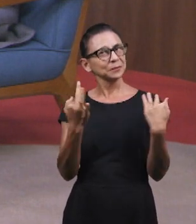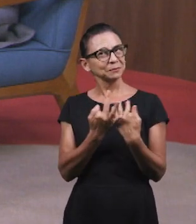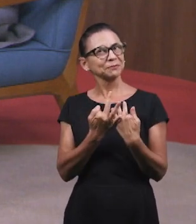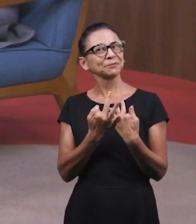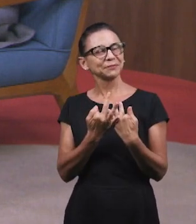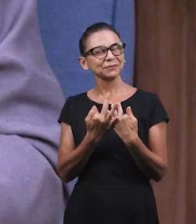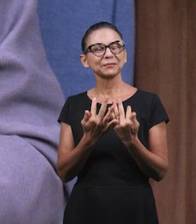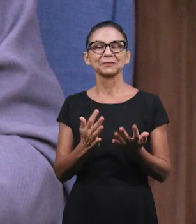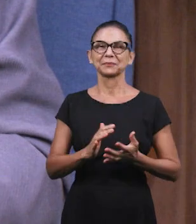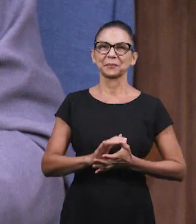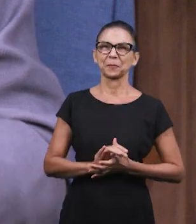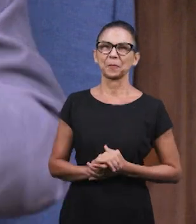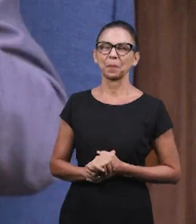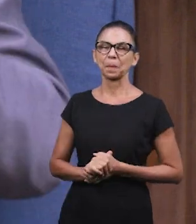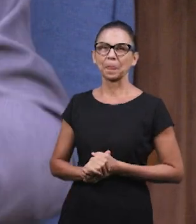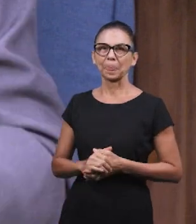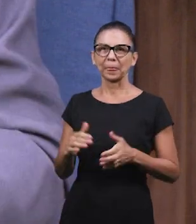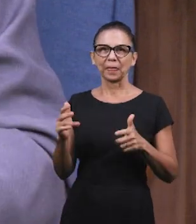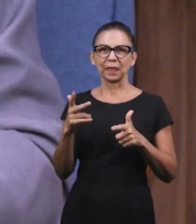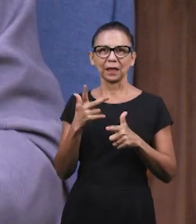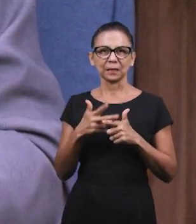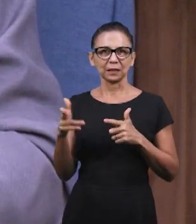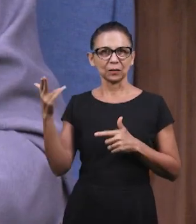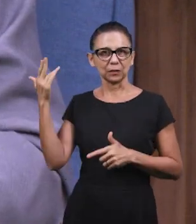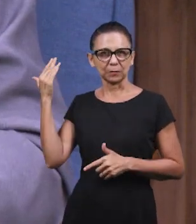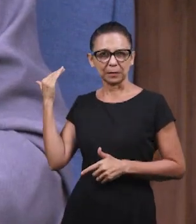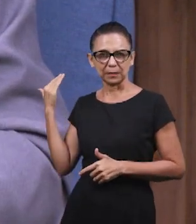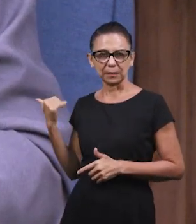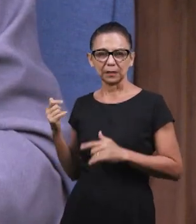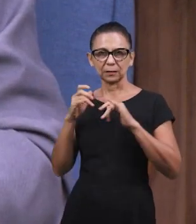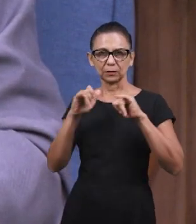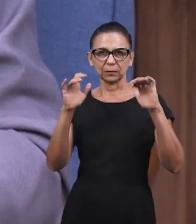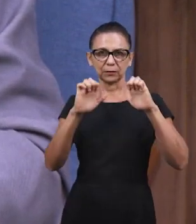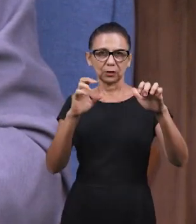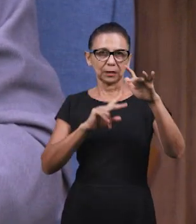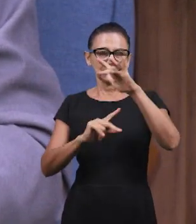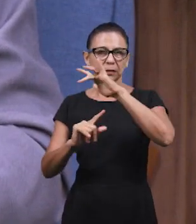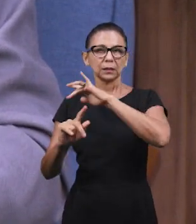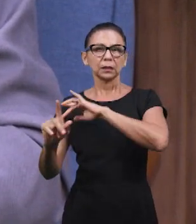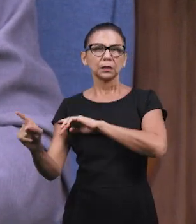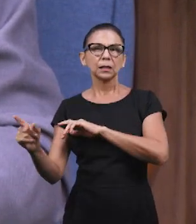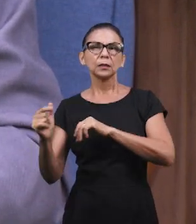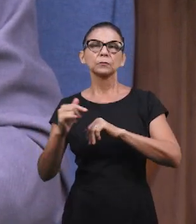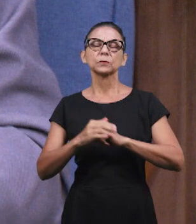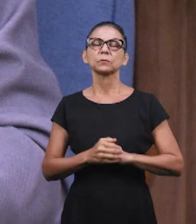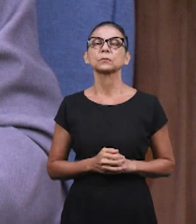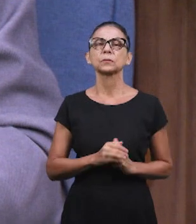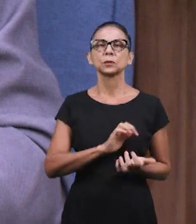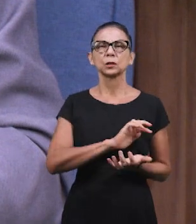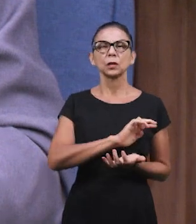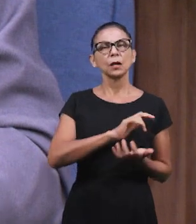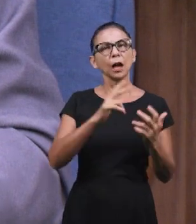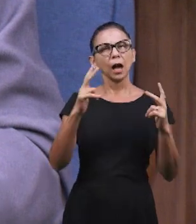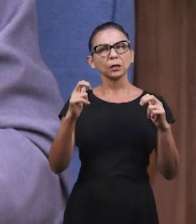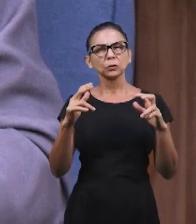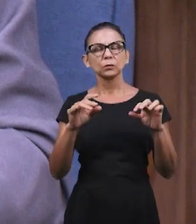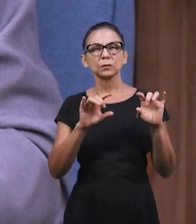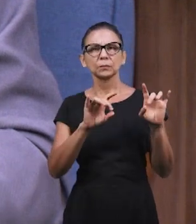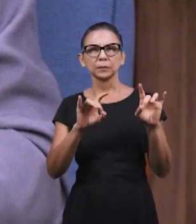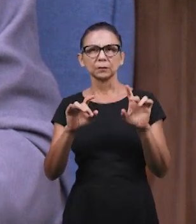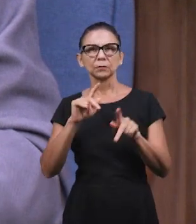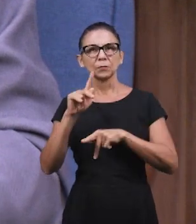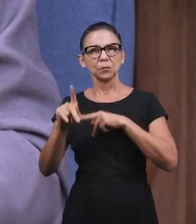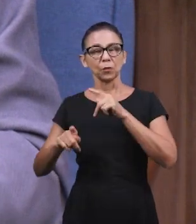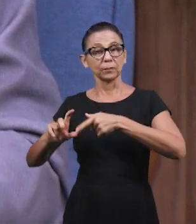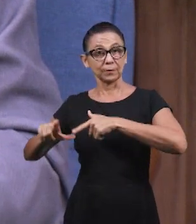spécialement pour vous et pour votre famille. Dans les dernières éditions de la promotion en annonçant l'Évangile éternel, nous sommes en train de parler